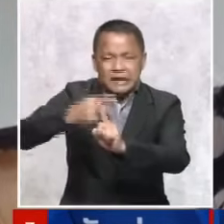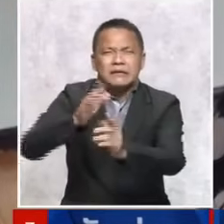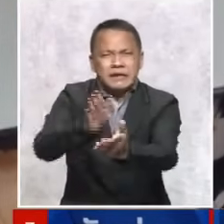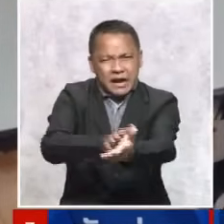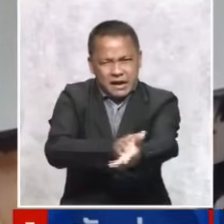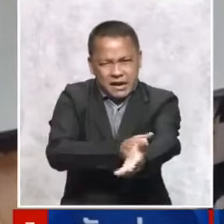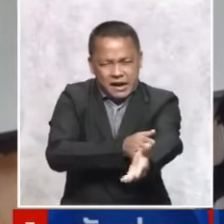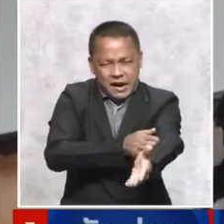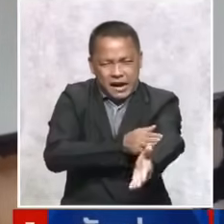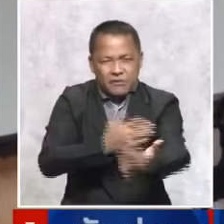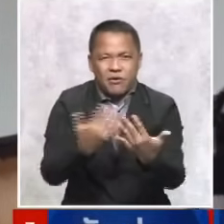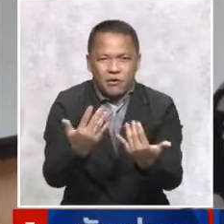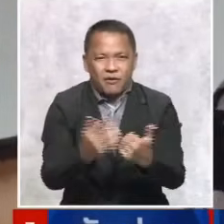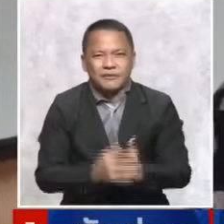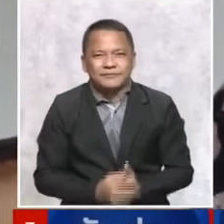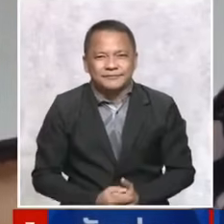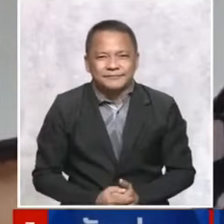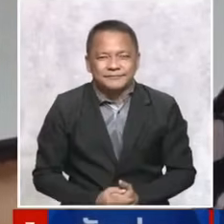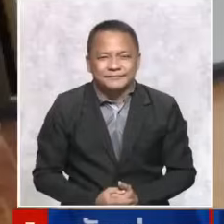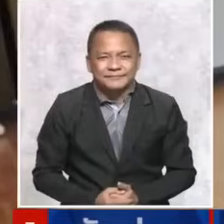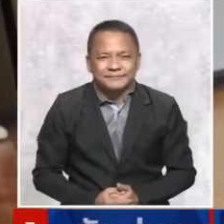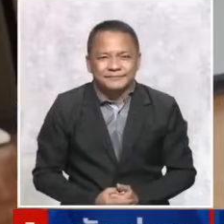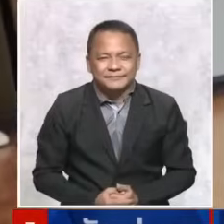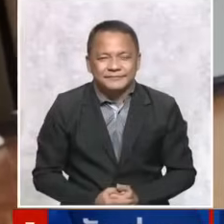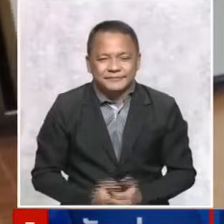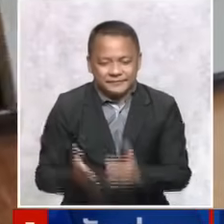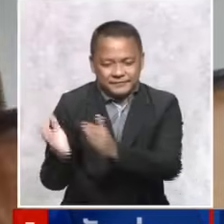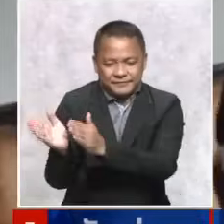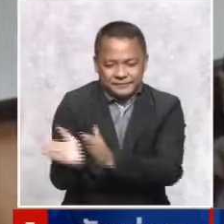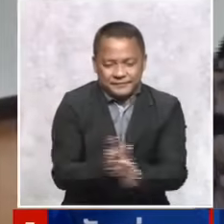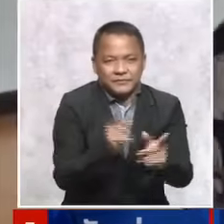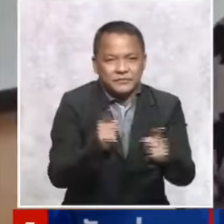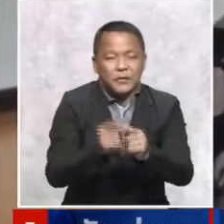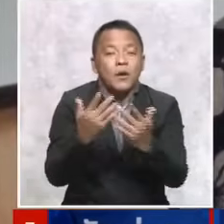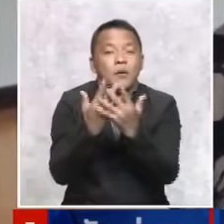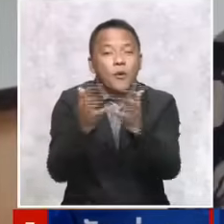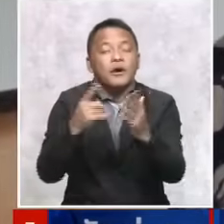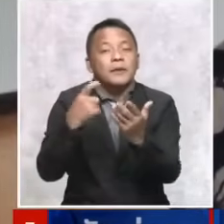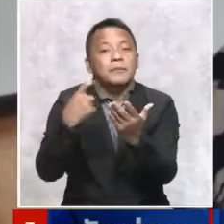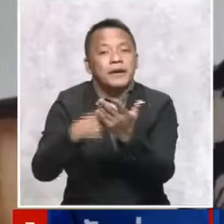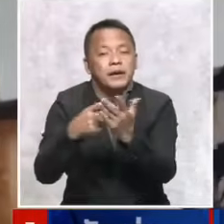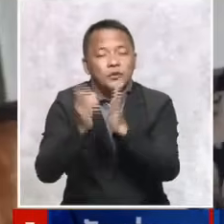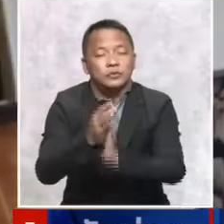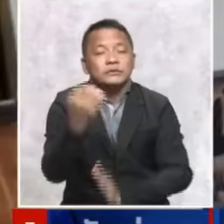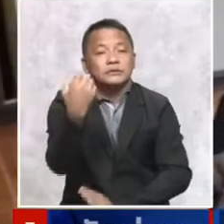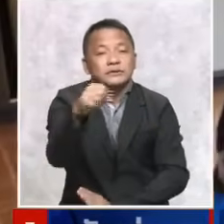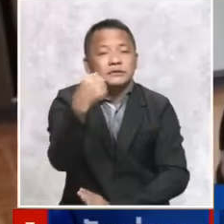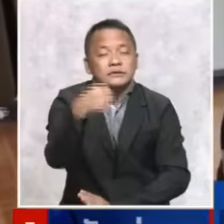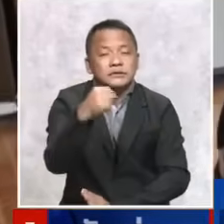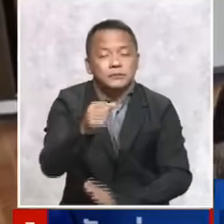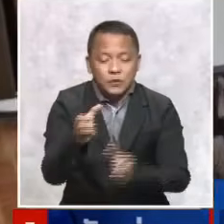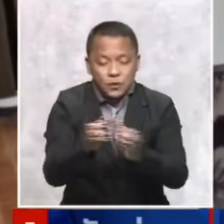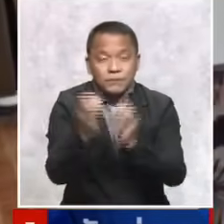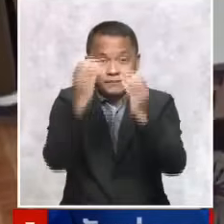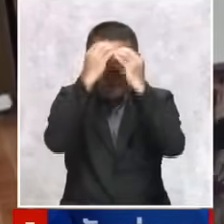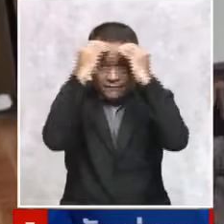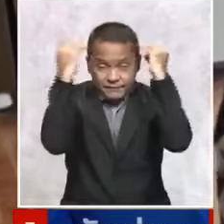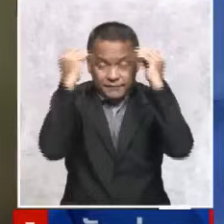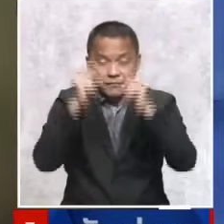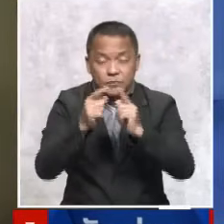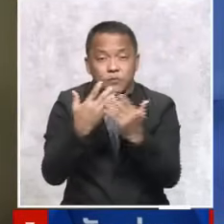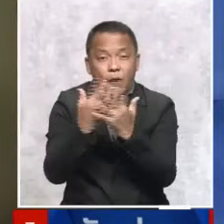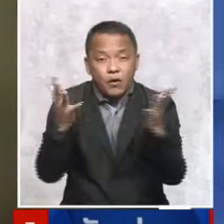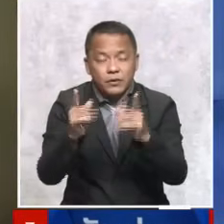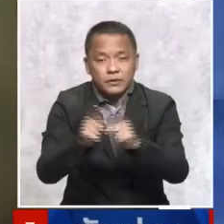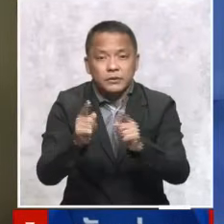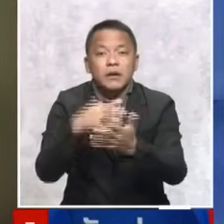อีหลีตามที่เฮาร้อน ทีนี้มาดูเบื้องหลังการปล่อยตัวประกัน10รายของกลุ่มฮามาสกันหน่อยนะคะซึ่